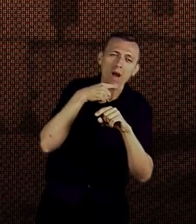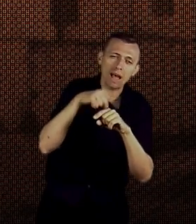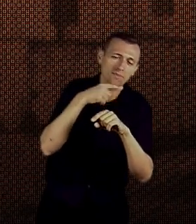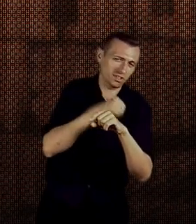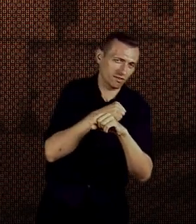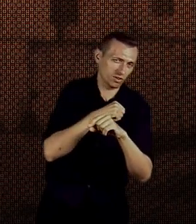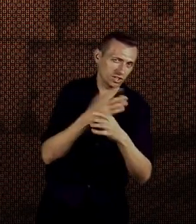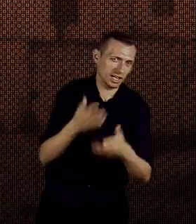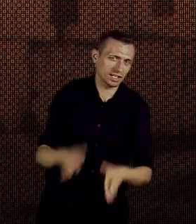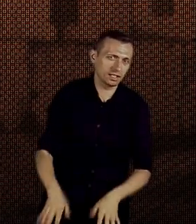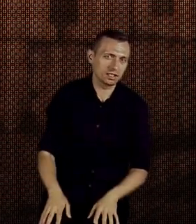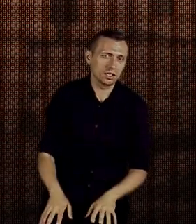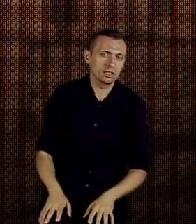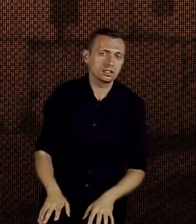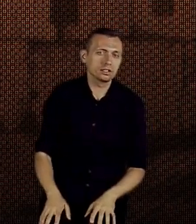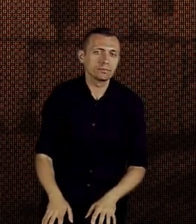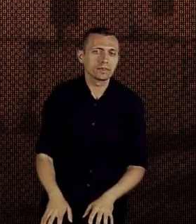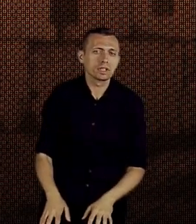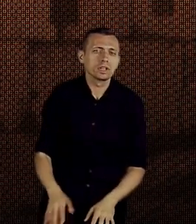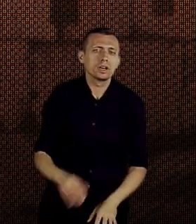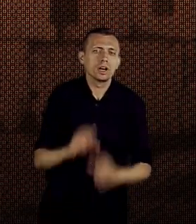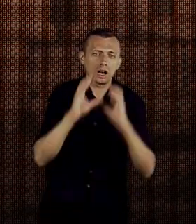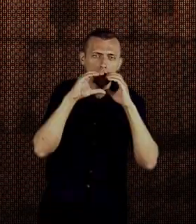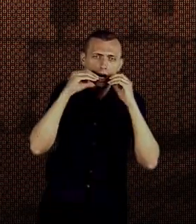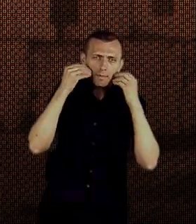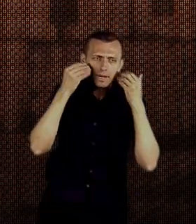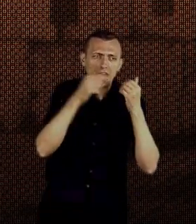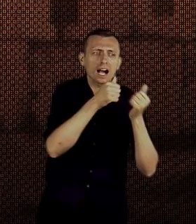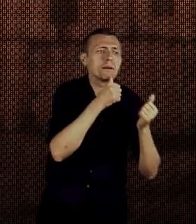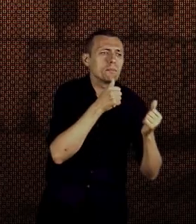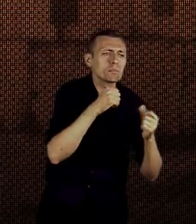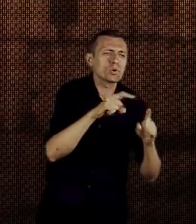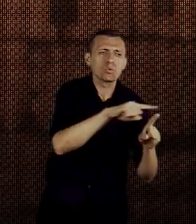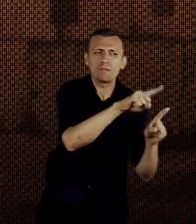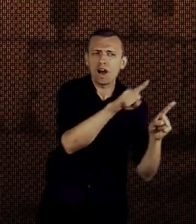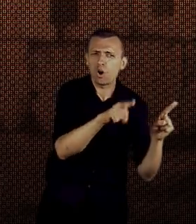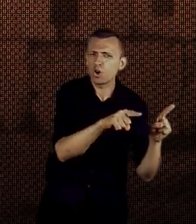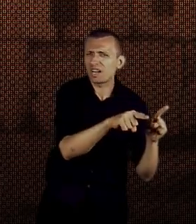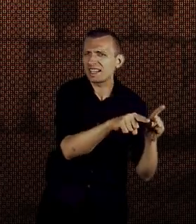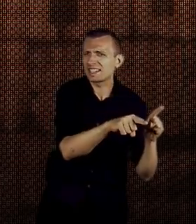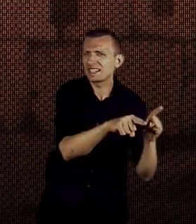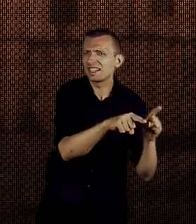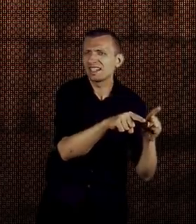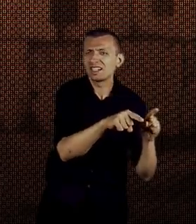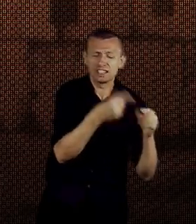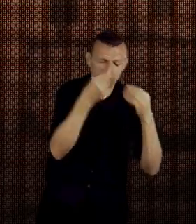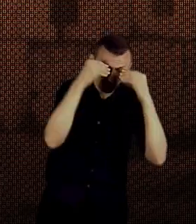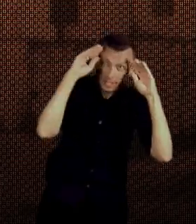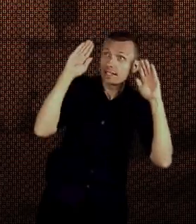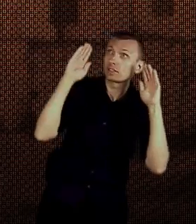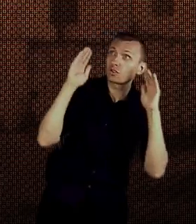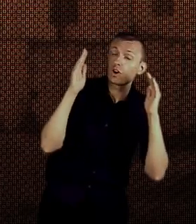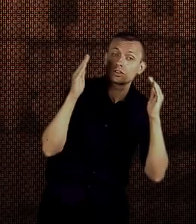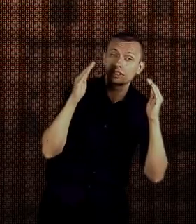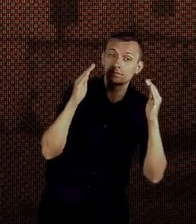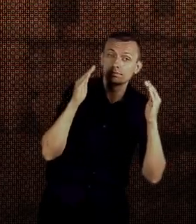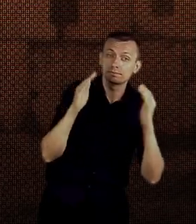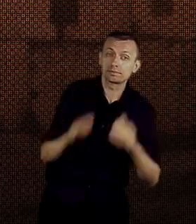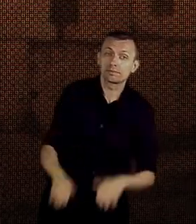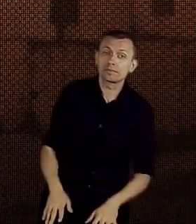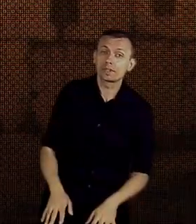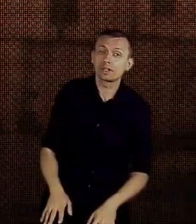najbardziej nieoczekiwany sposób. Kiedy Bóg powoływał go, by poszedł na górę Moria ze swoim